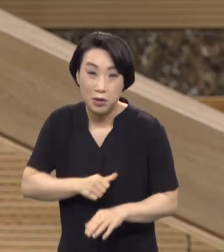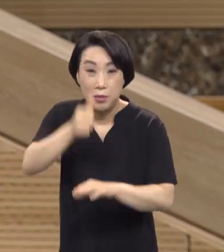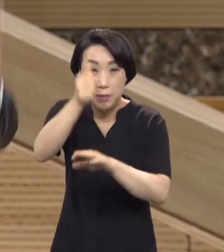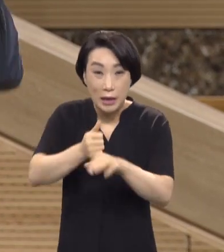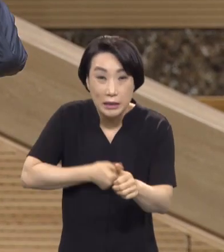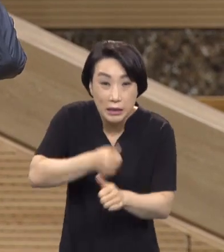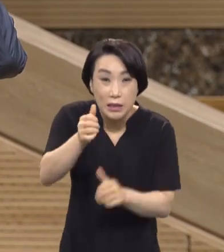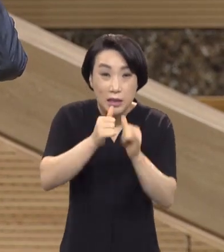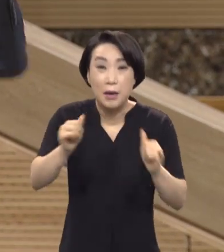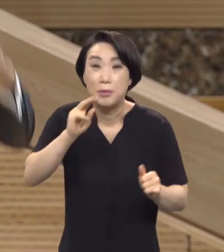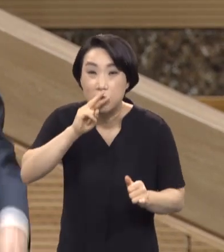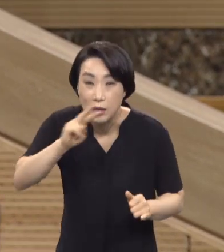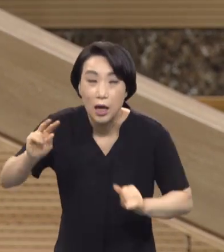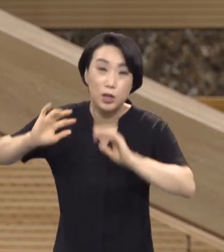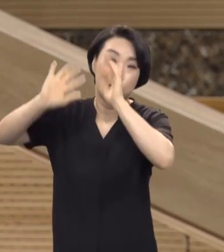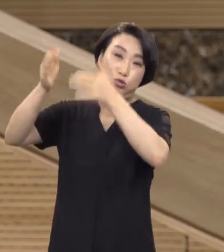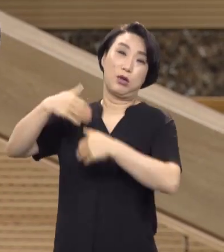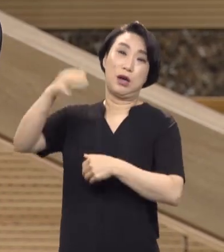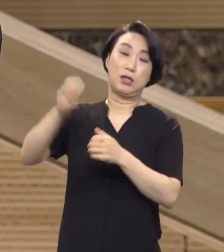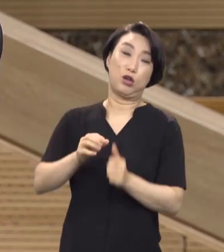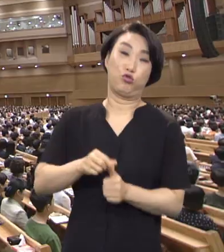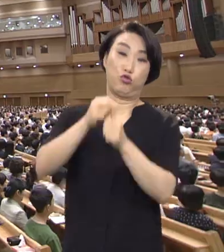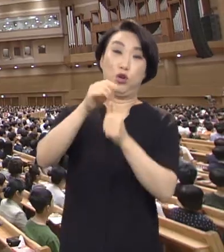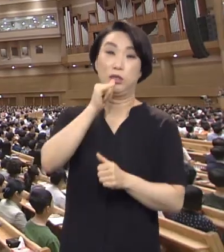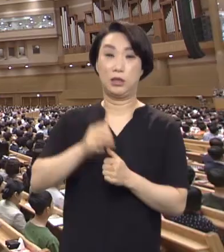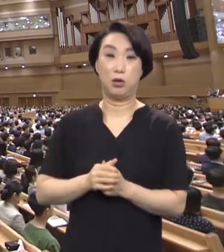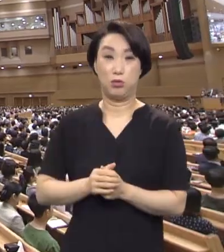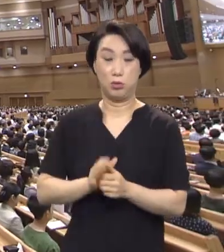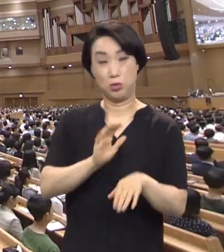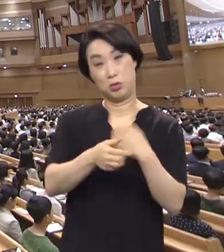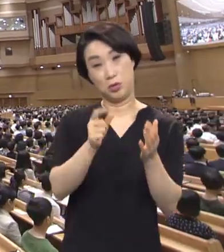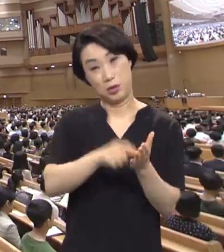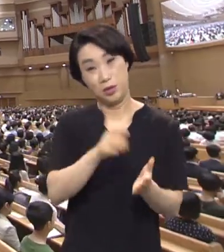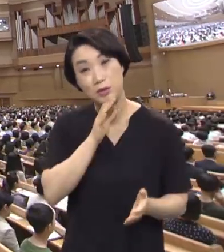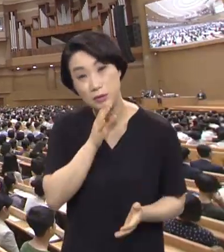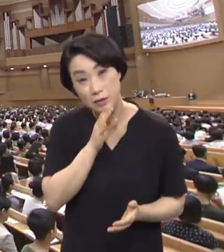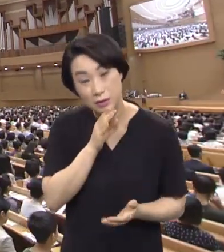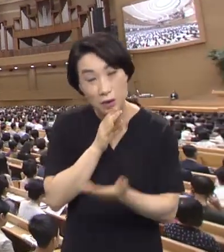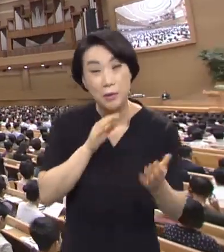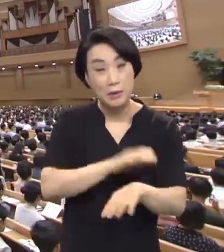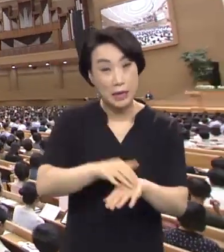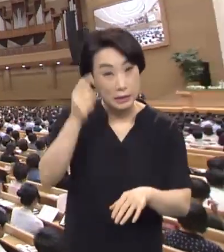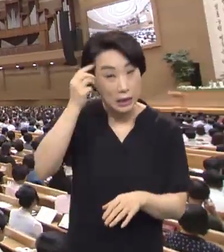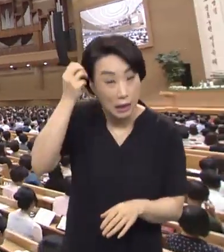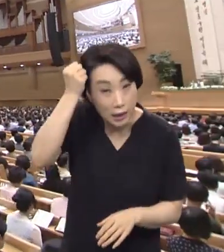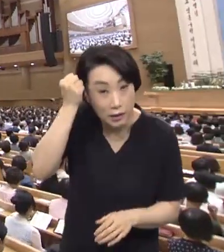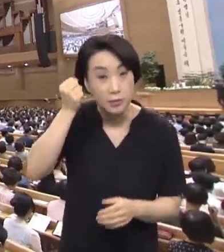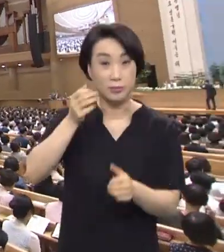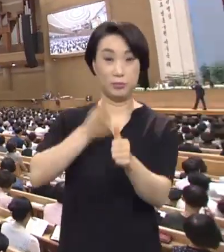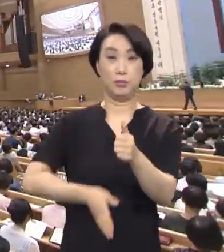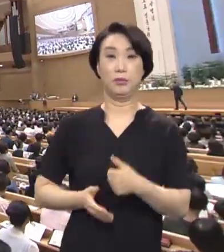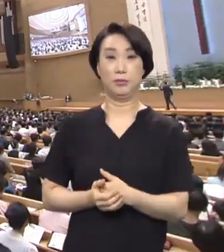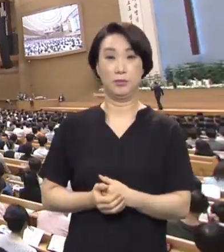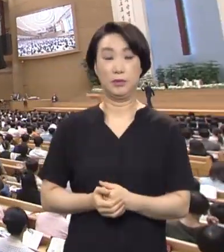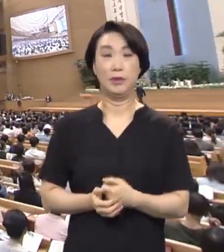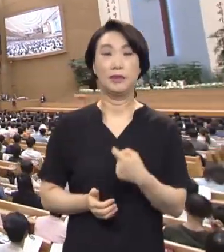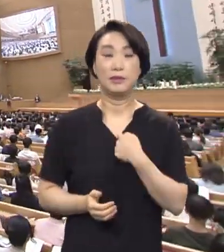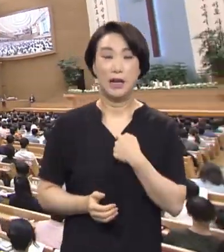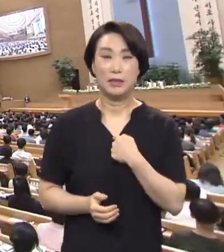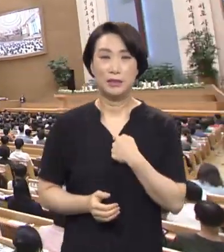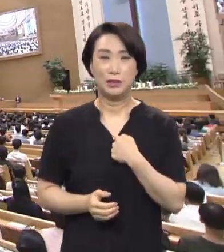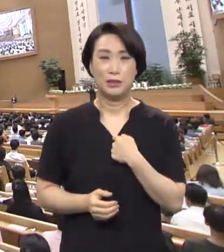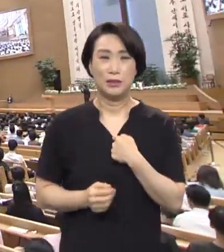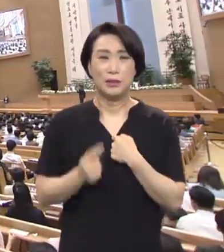이기는 자라야 천국 간다, 구원받는다고 말했어요. 우리 잘 들어야 된다 이 말. 저는 이런